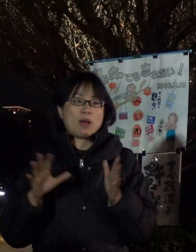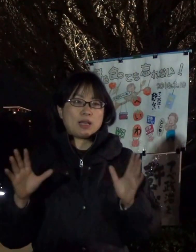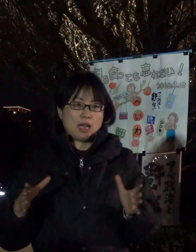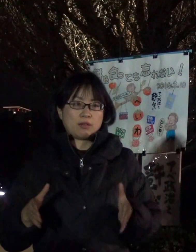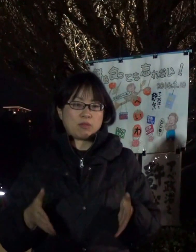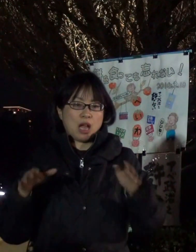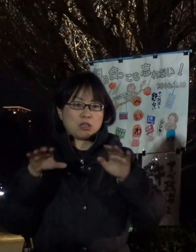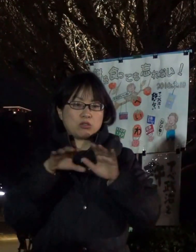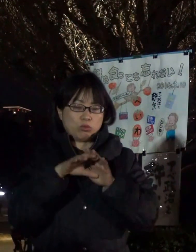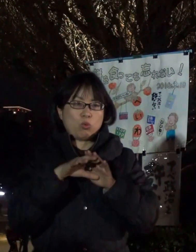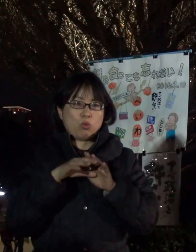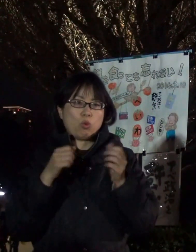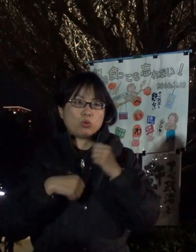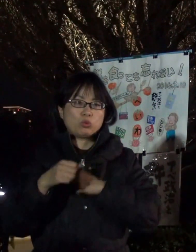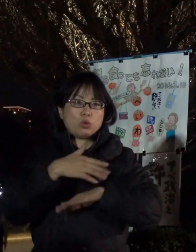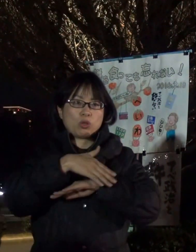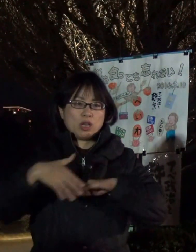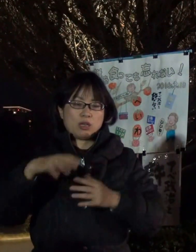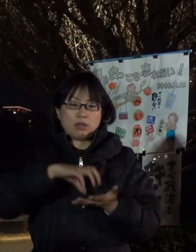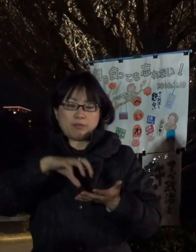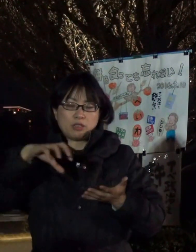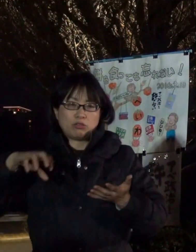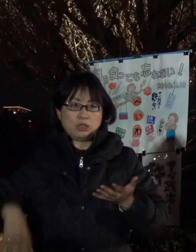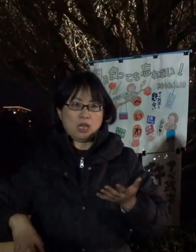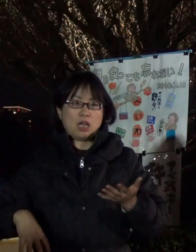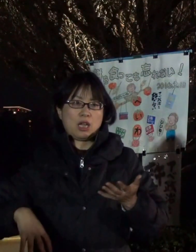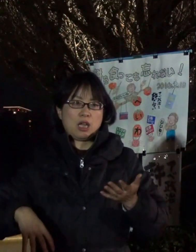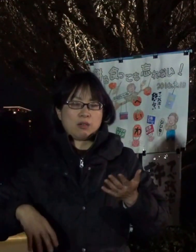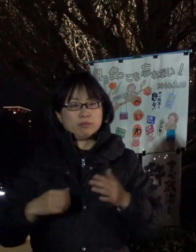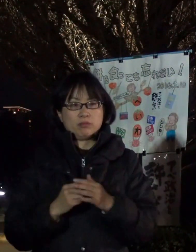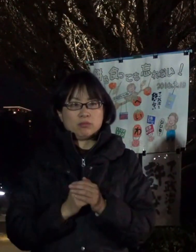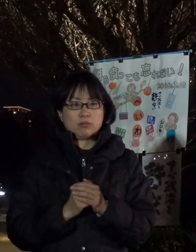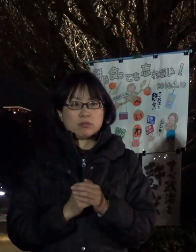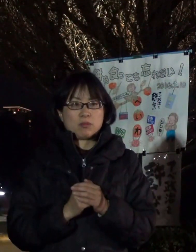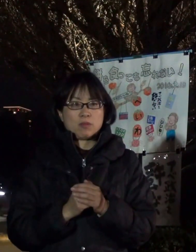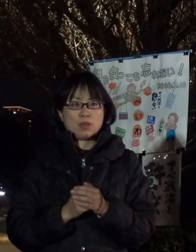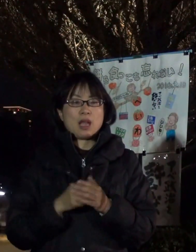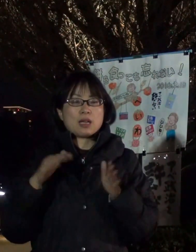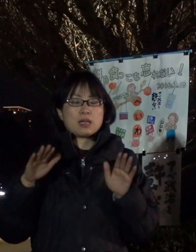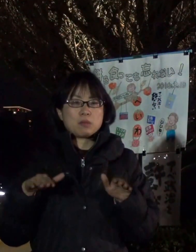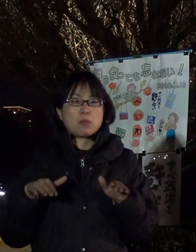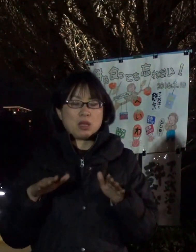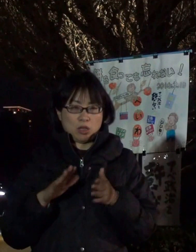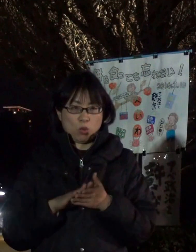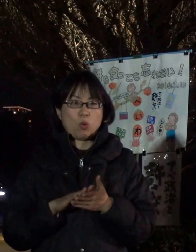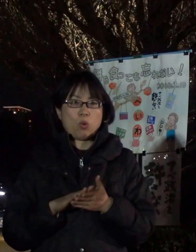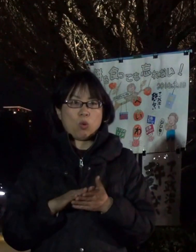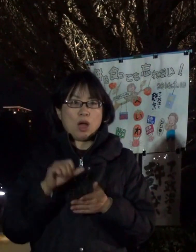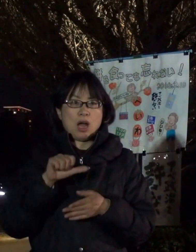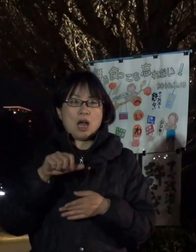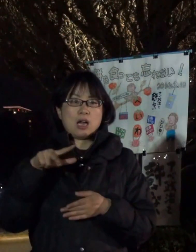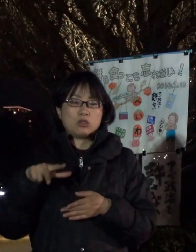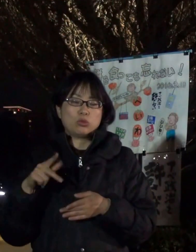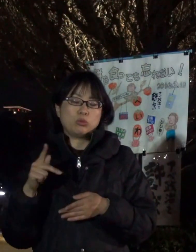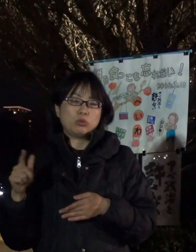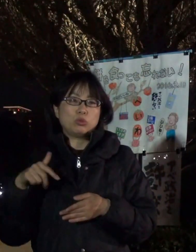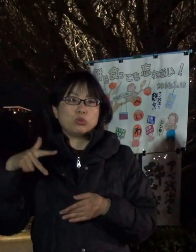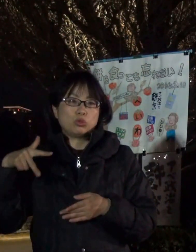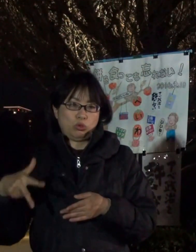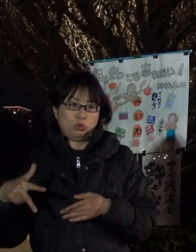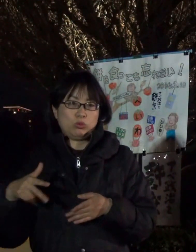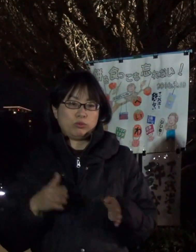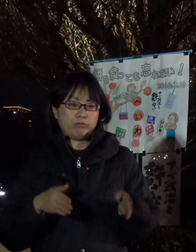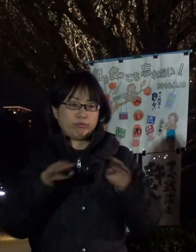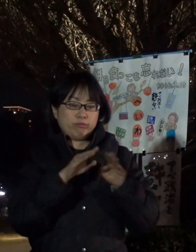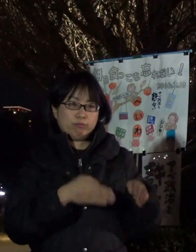計画から除外したということです。あと季節アルプス、増設アルプスから発生しております高濃度の排液を詰めておりますヒ